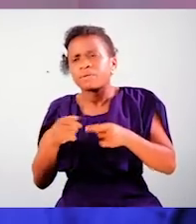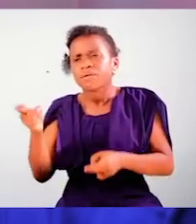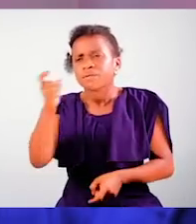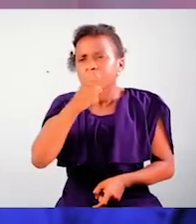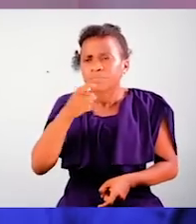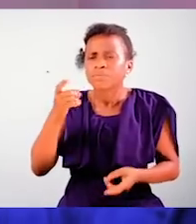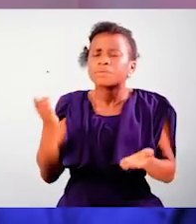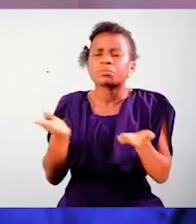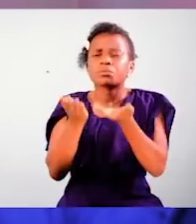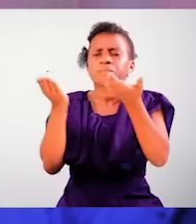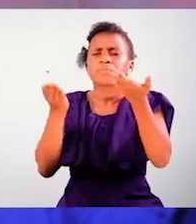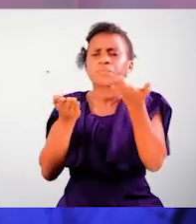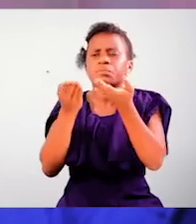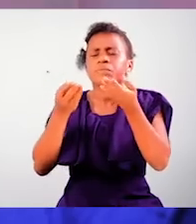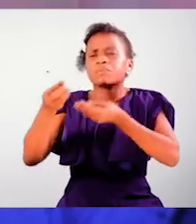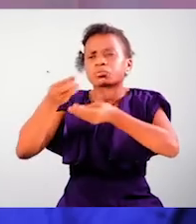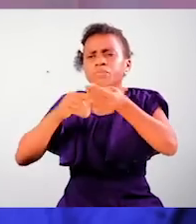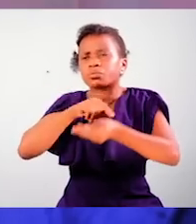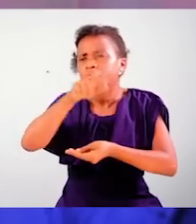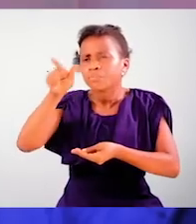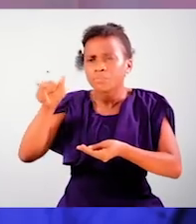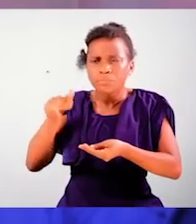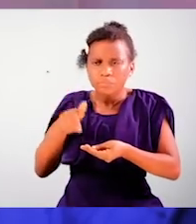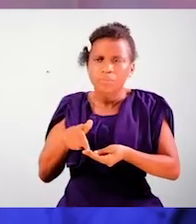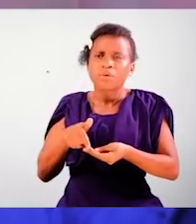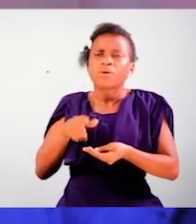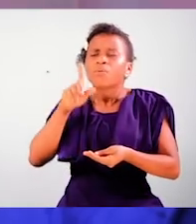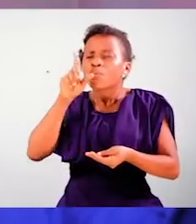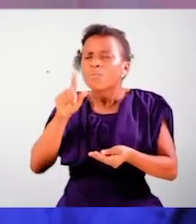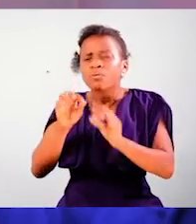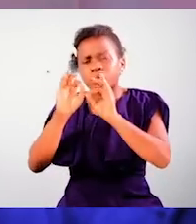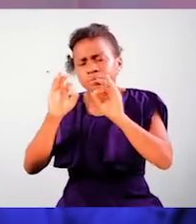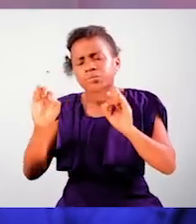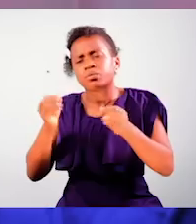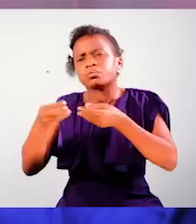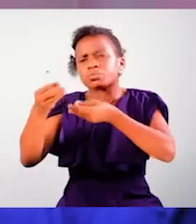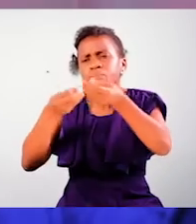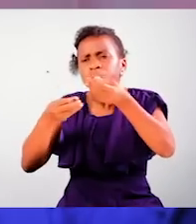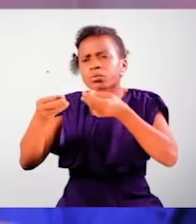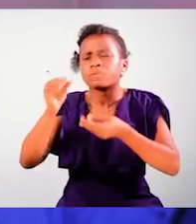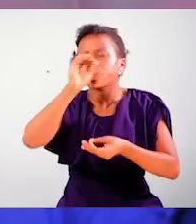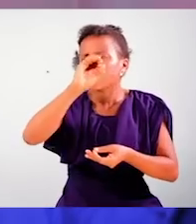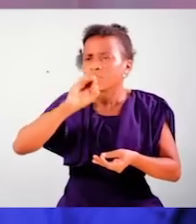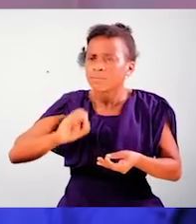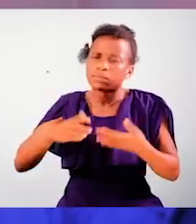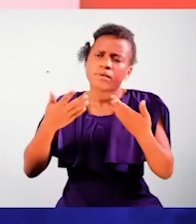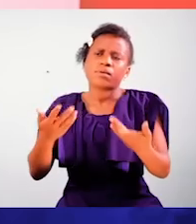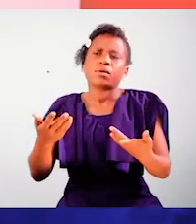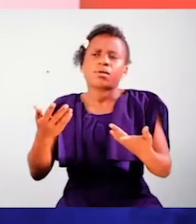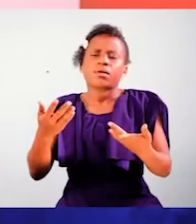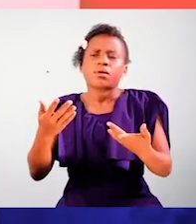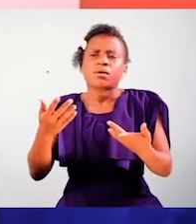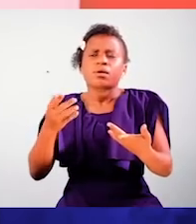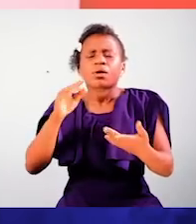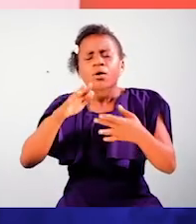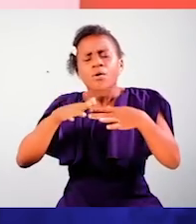kusudi ainue uchumi wetu, na uchumi umekuwa kwa asilimia nzuri tu. Sawa. Lakini wezi wanatoboa mtumbwi. Hauwezi